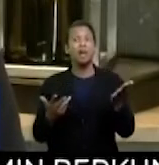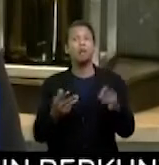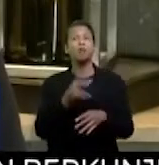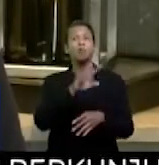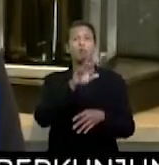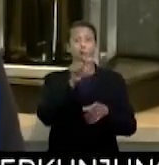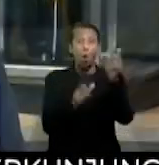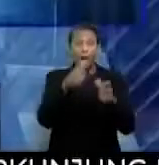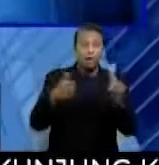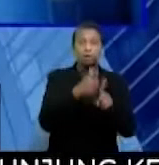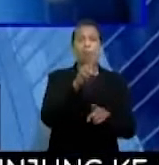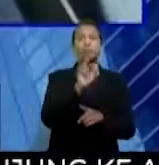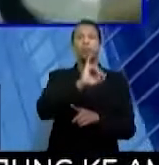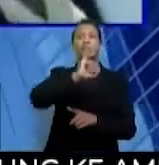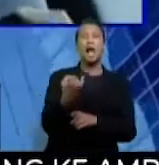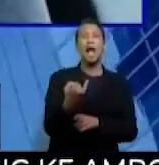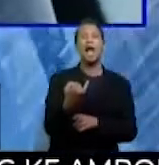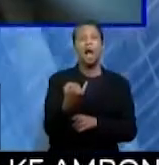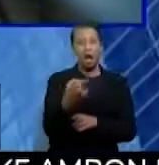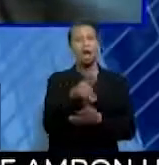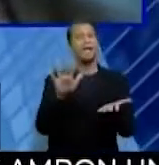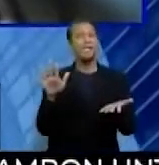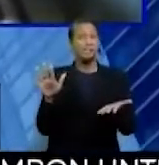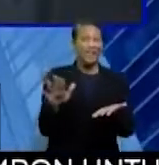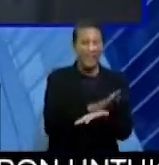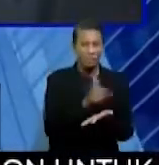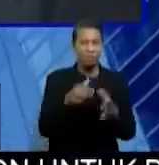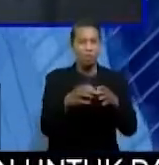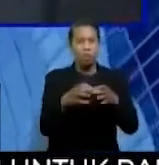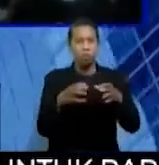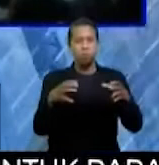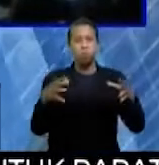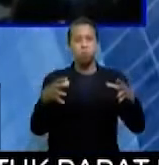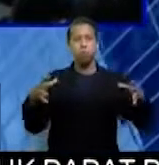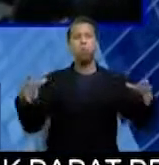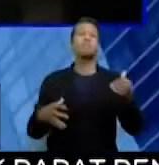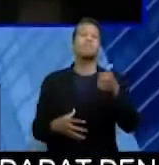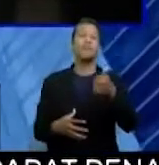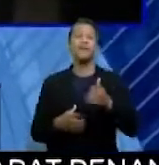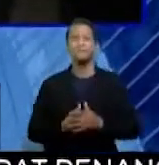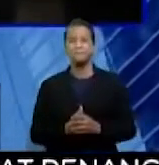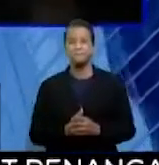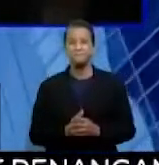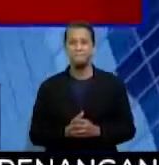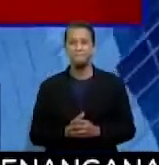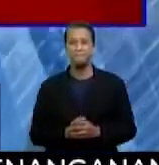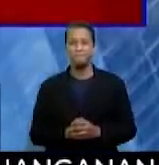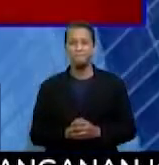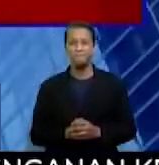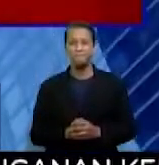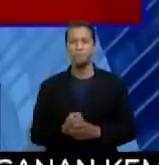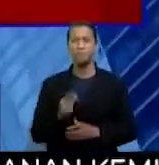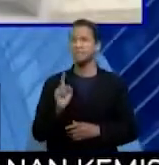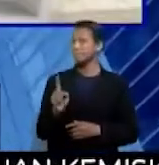untuk menjadi semakin besarnya itu juga sangat sangat tinggi ya. Karena potensi pasar yang